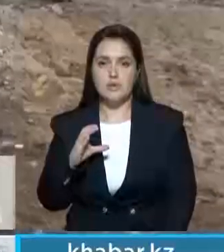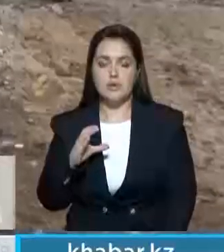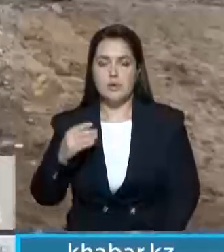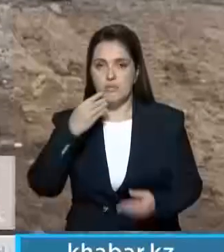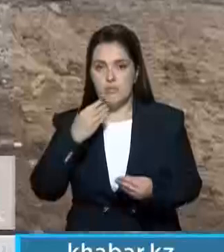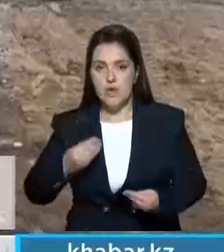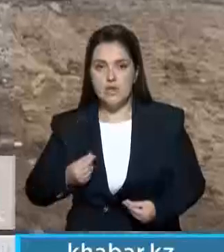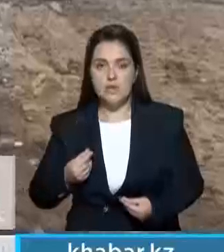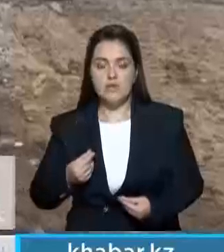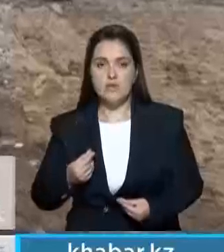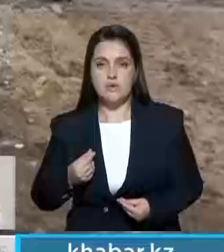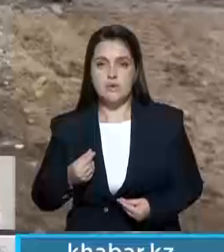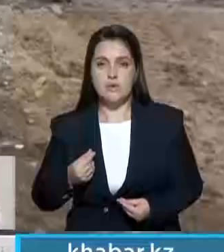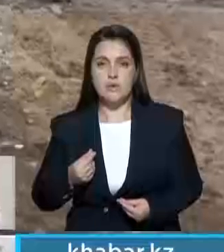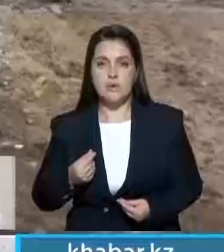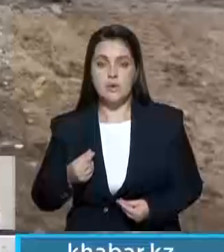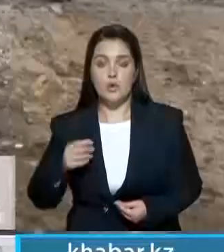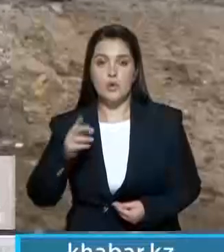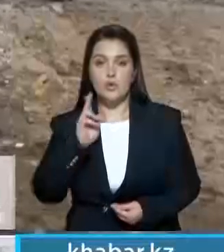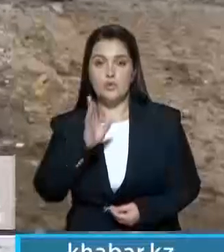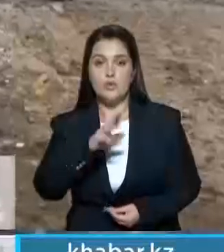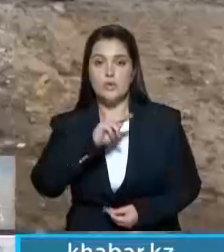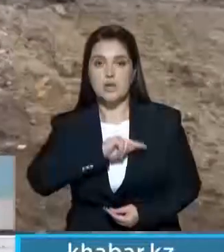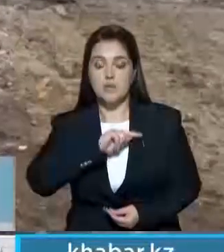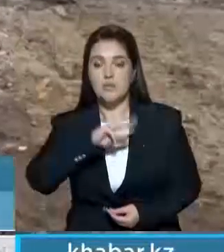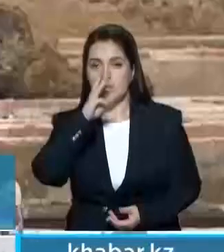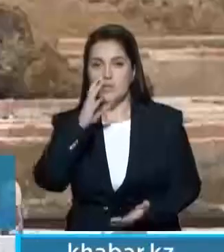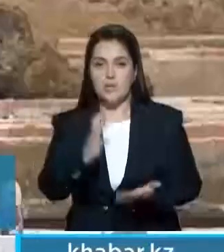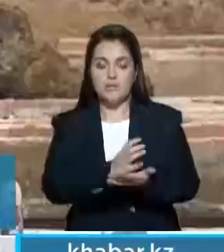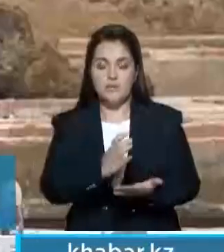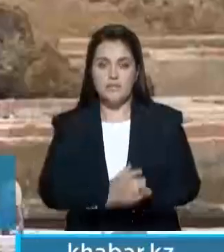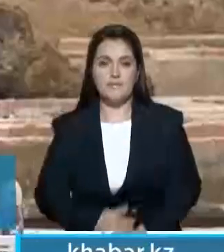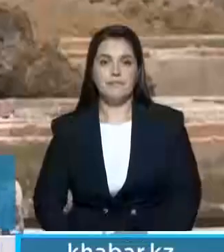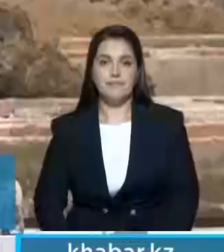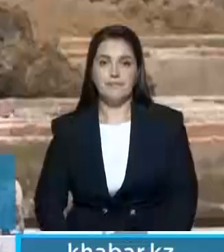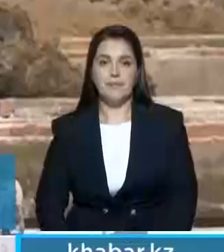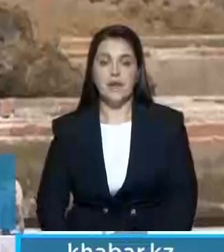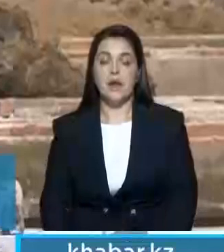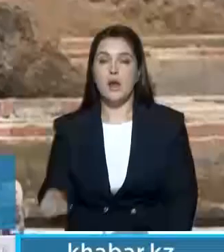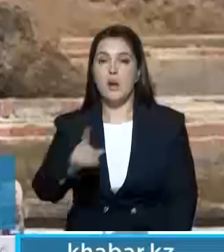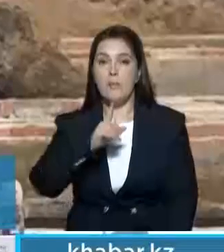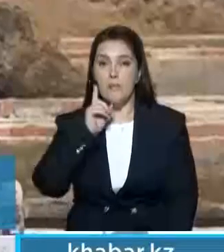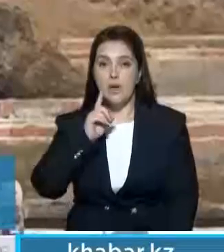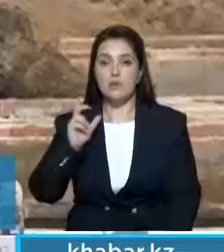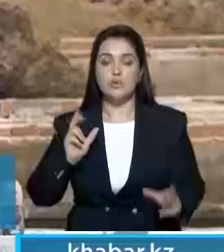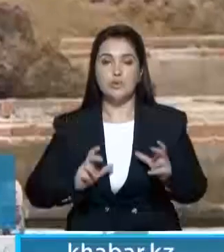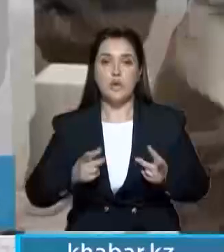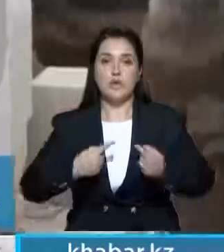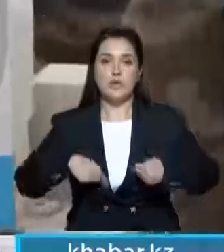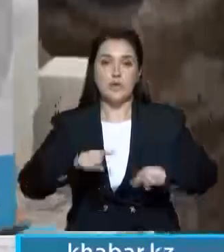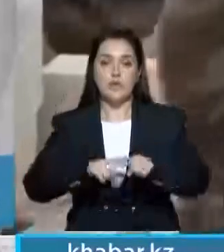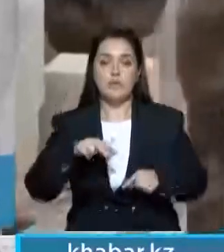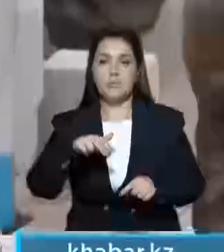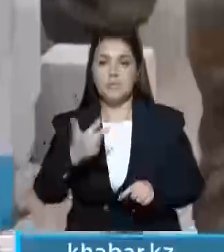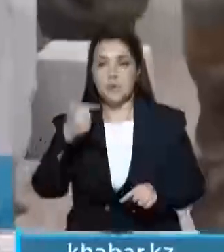Мотивация для всех студентов, для ребят, которые будут работать, это, конечно же, заработная плата. Возродили молодежные студенческие отряды в Казахстане спустя